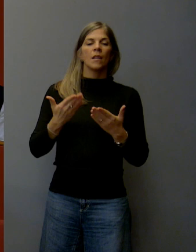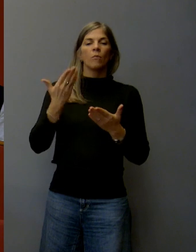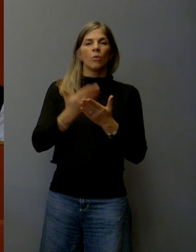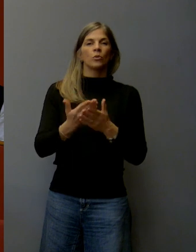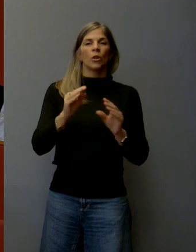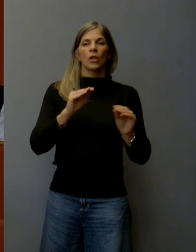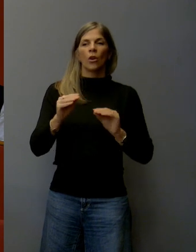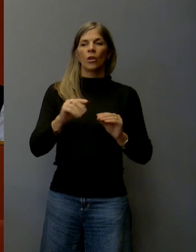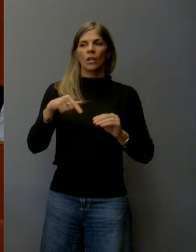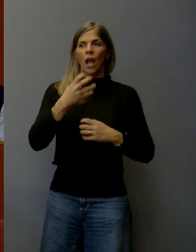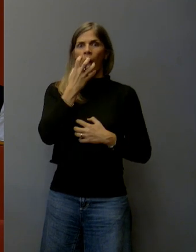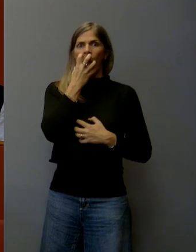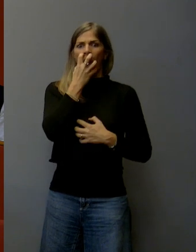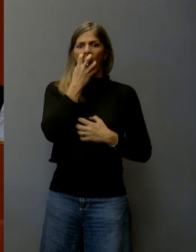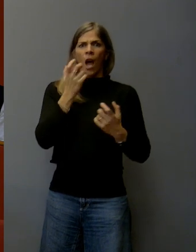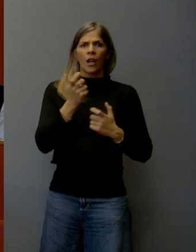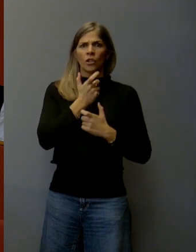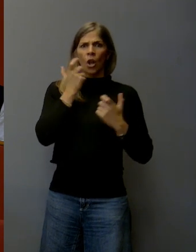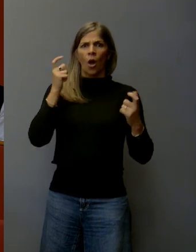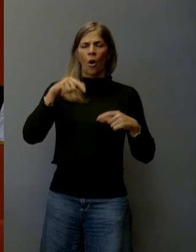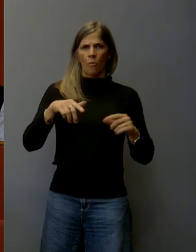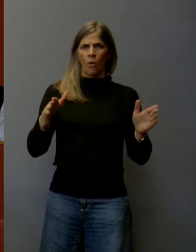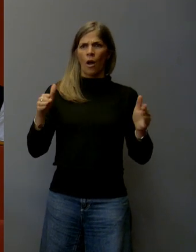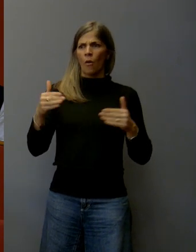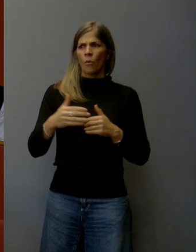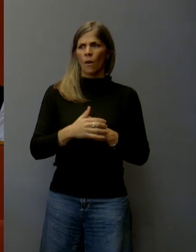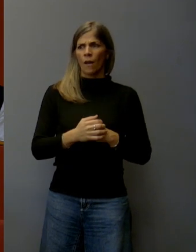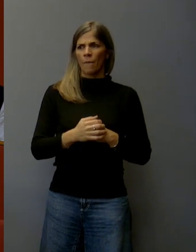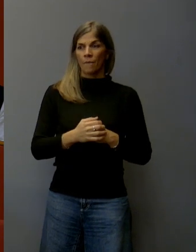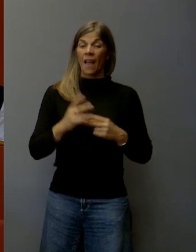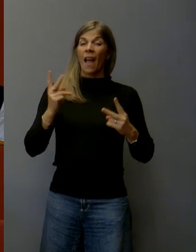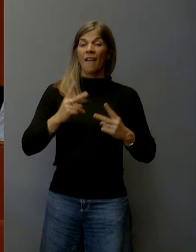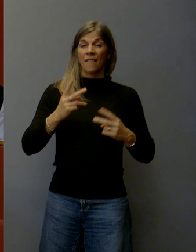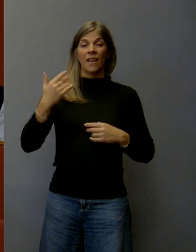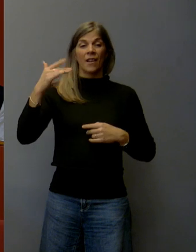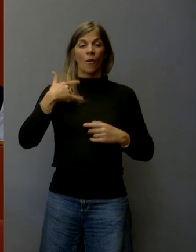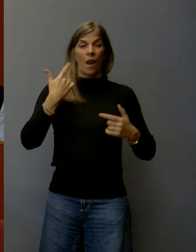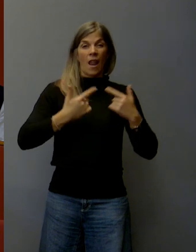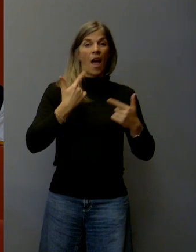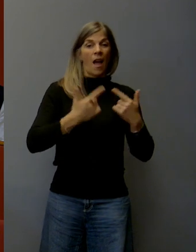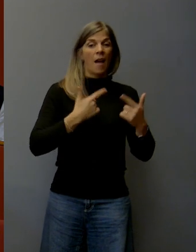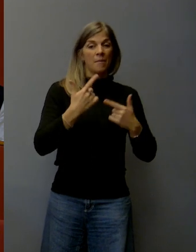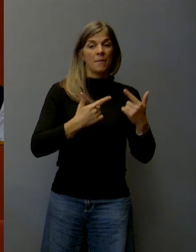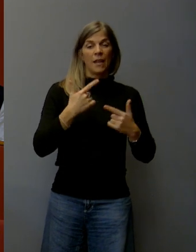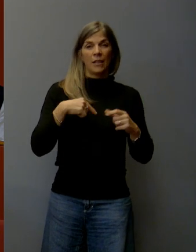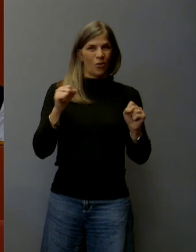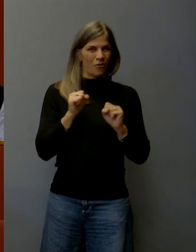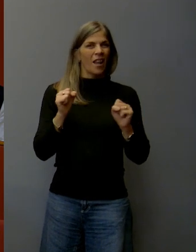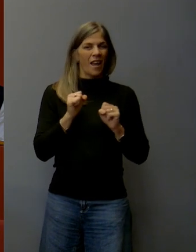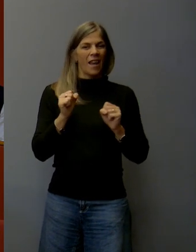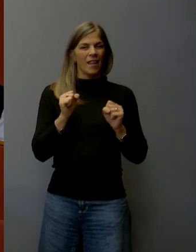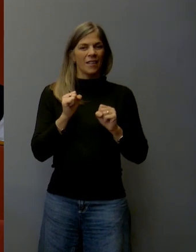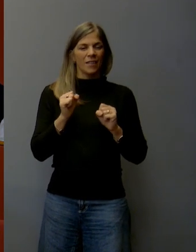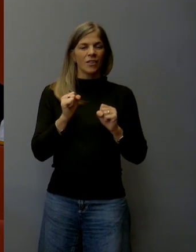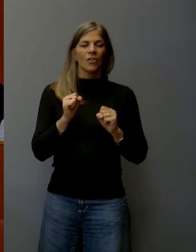c'è in quest'aula sinceramente è vero che ci siamo lamentati per giorni per il fatto che facesse troppo freddo